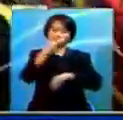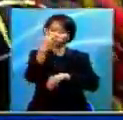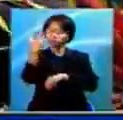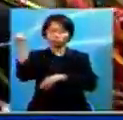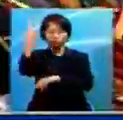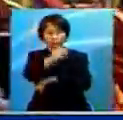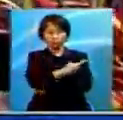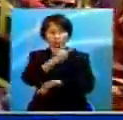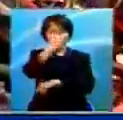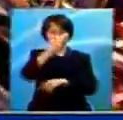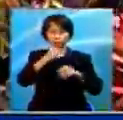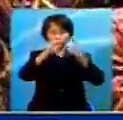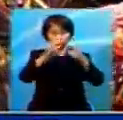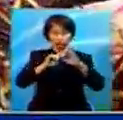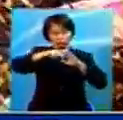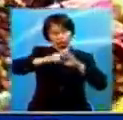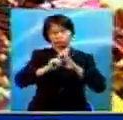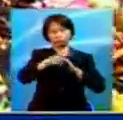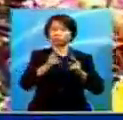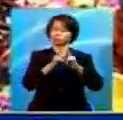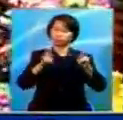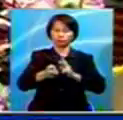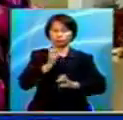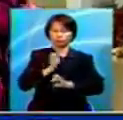hari memandangkan corak anyamannya yang agak rumit.